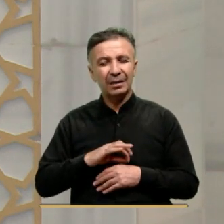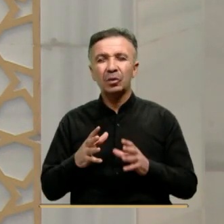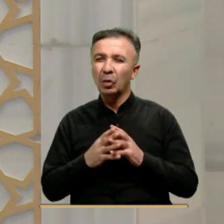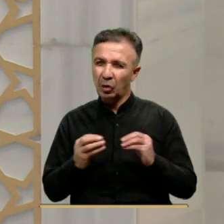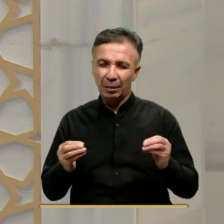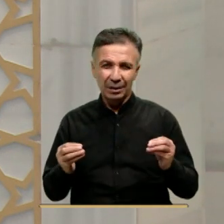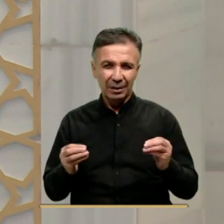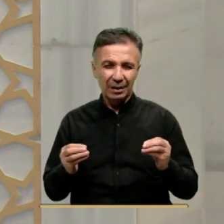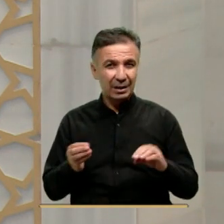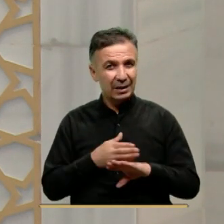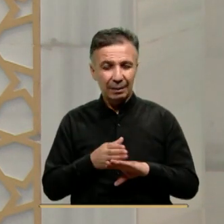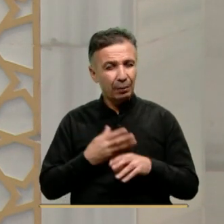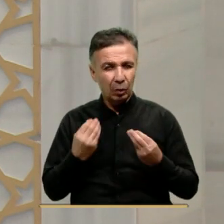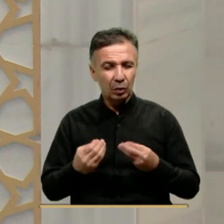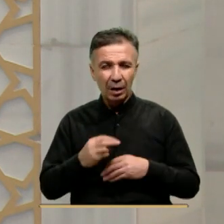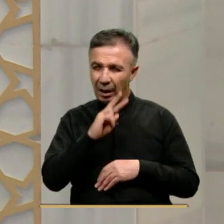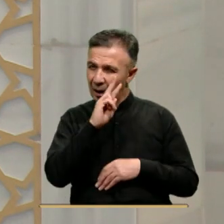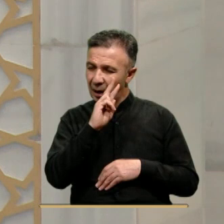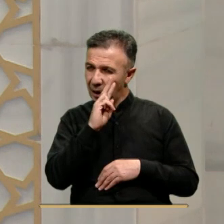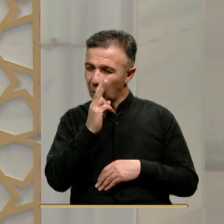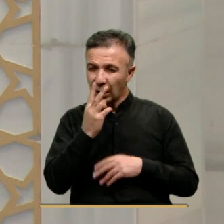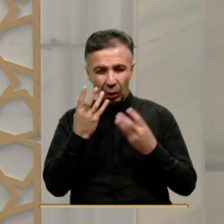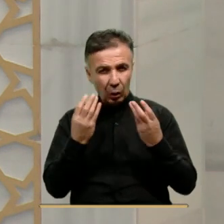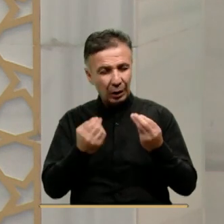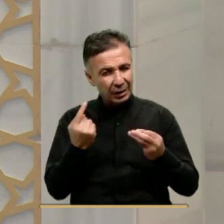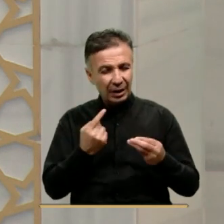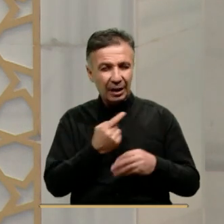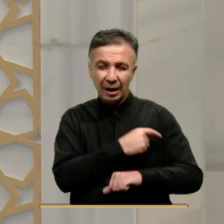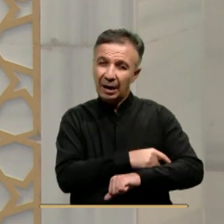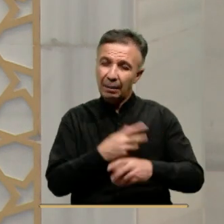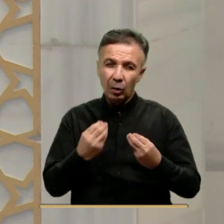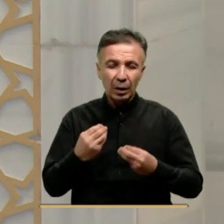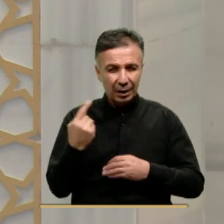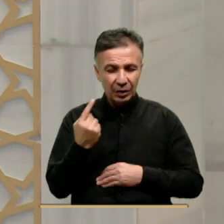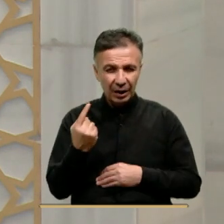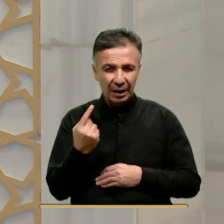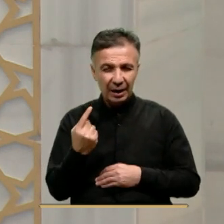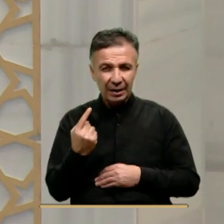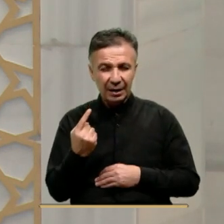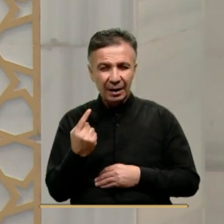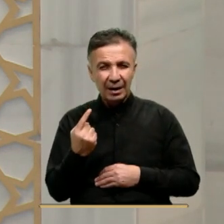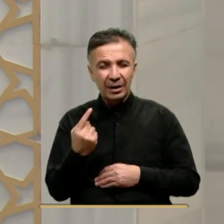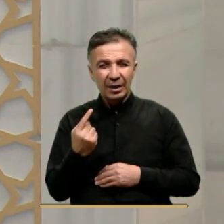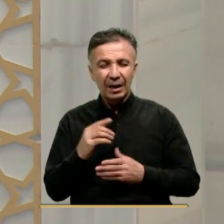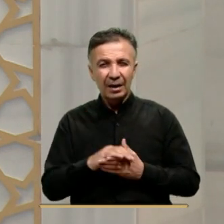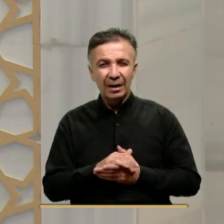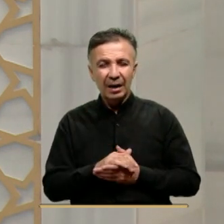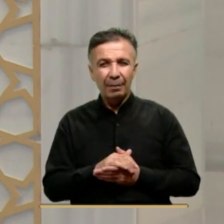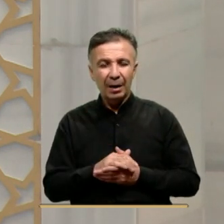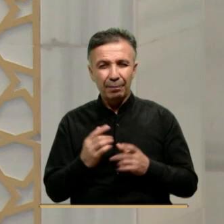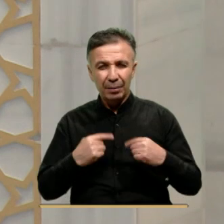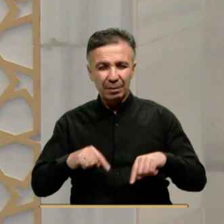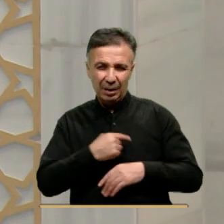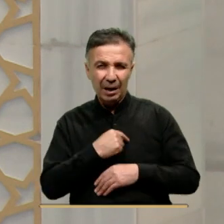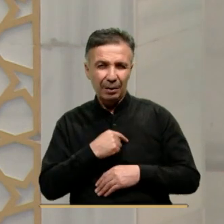haramlar günahlar insanın hassasiyetini elinden alır harama karşı hassasiyeti olmaz çünkü